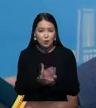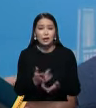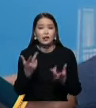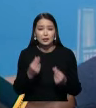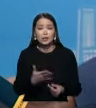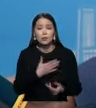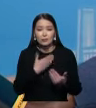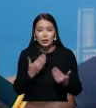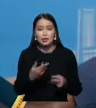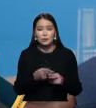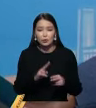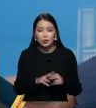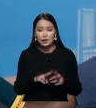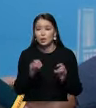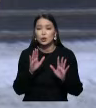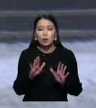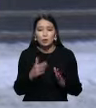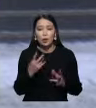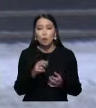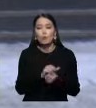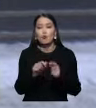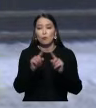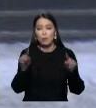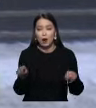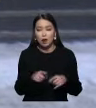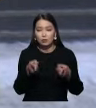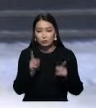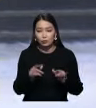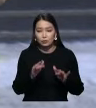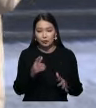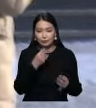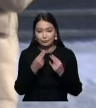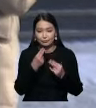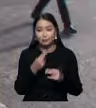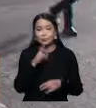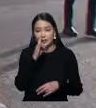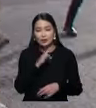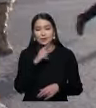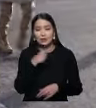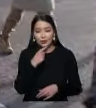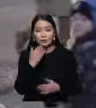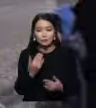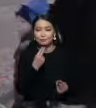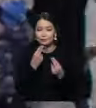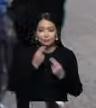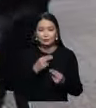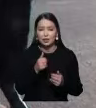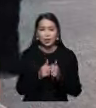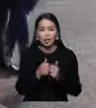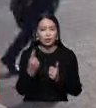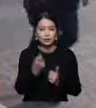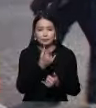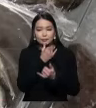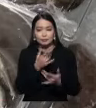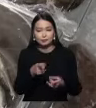выращивается только, ну не только, но на бумаге. Вот и опрошенные нами казахстанцы говорят, что рыбу едят далеко не каждую неделю. Потому что